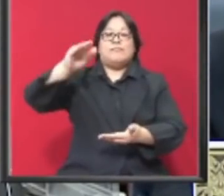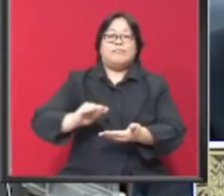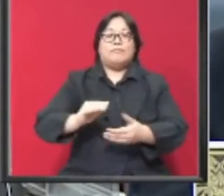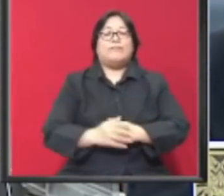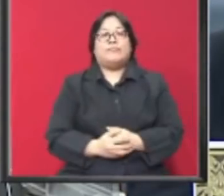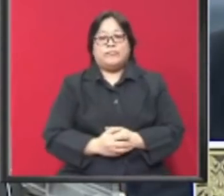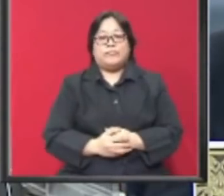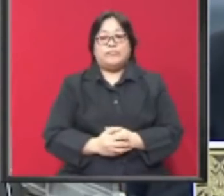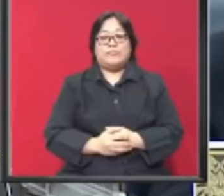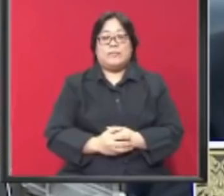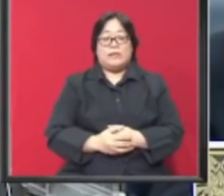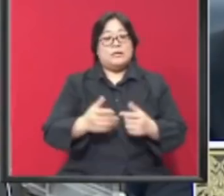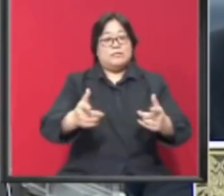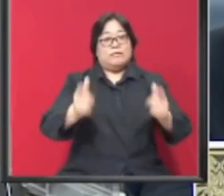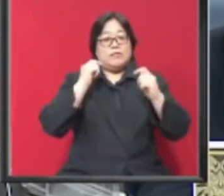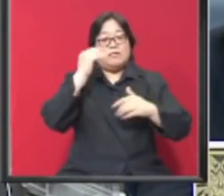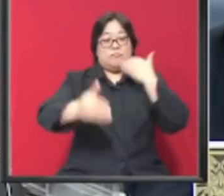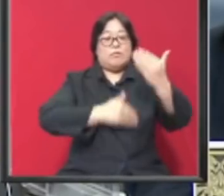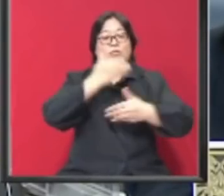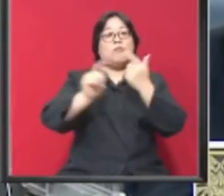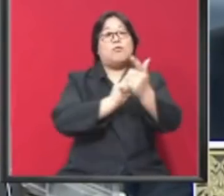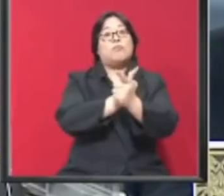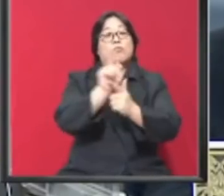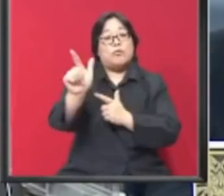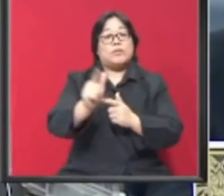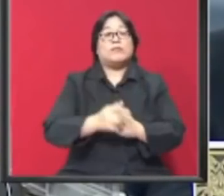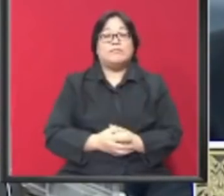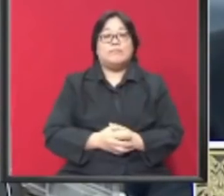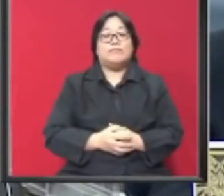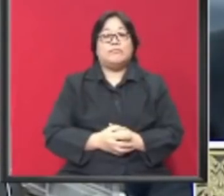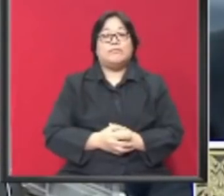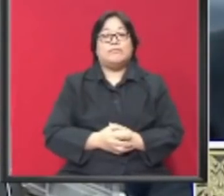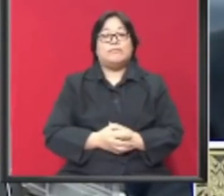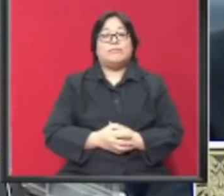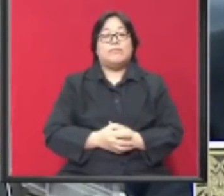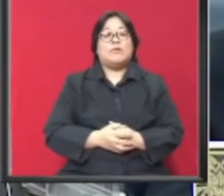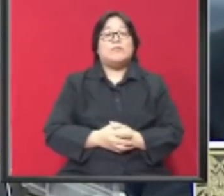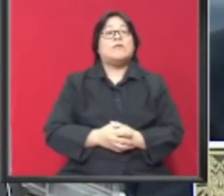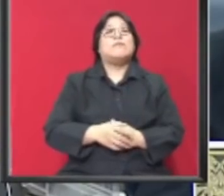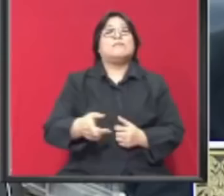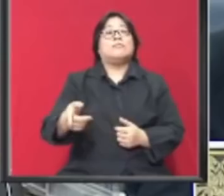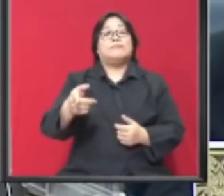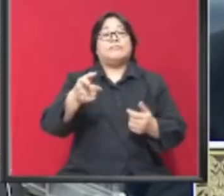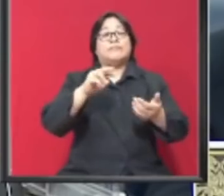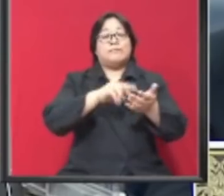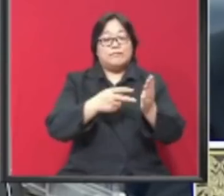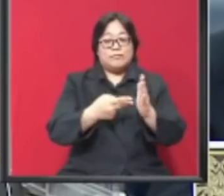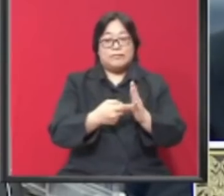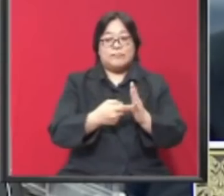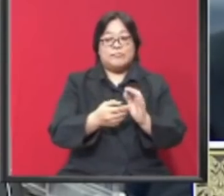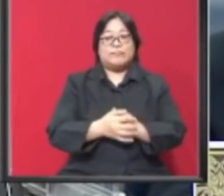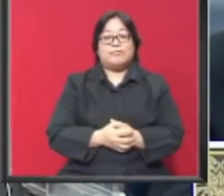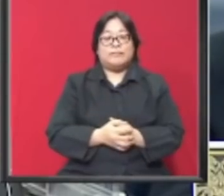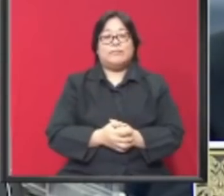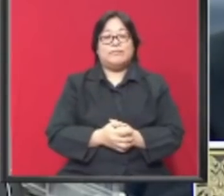dengan mempercepatkan proses kelulusan kebenaran pengeluaran maka bebenar